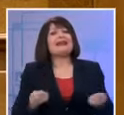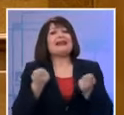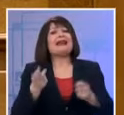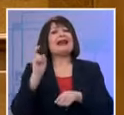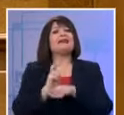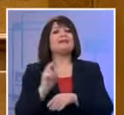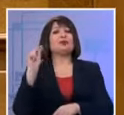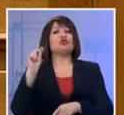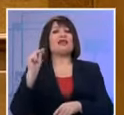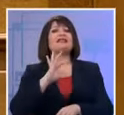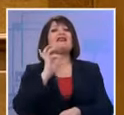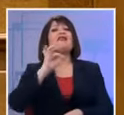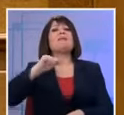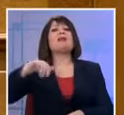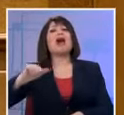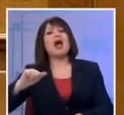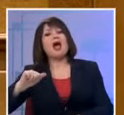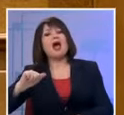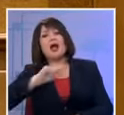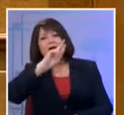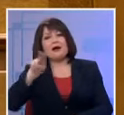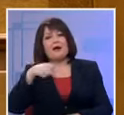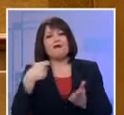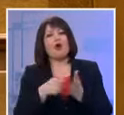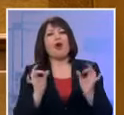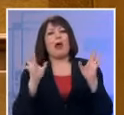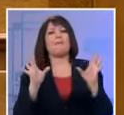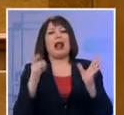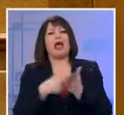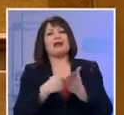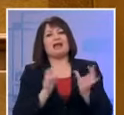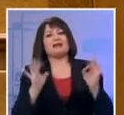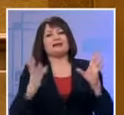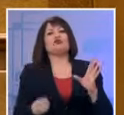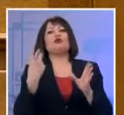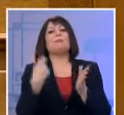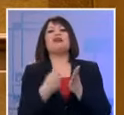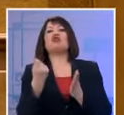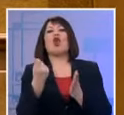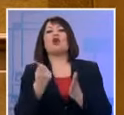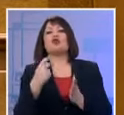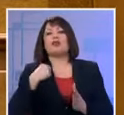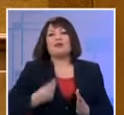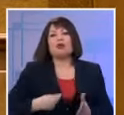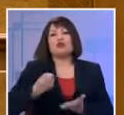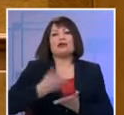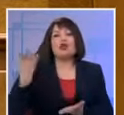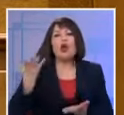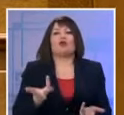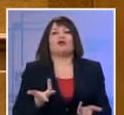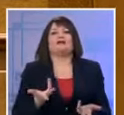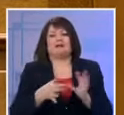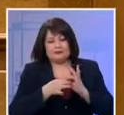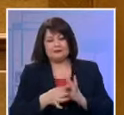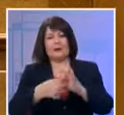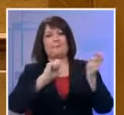υπόλοιπες δεσμεύσεις σας, με το ΦΠΑ, με την κατάργηση φοροαπολογών, με το νέο μισθολόγιο στο δημόσιο, με την αξιολόγηση, με τη συνέχιση